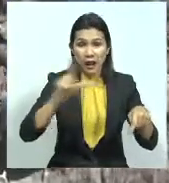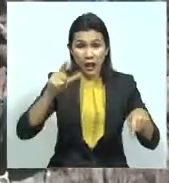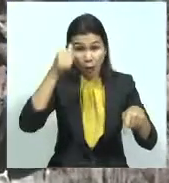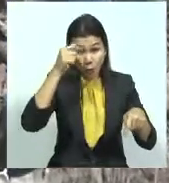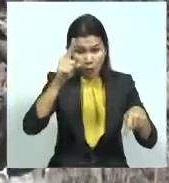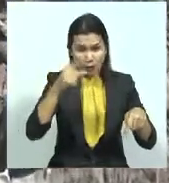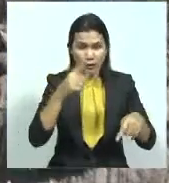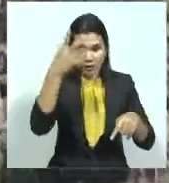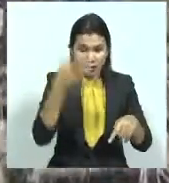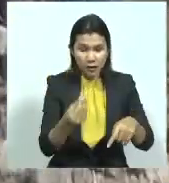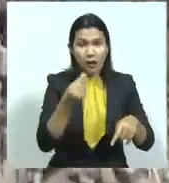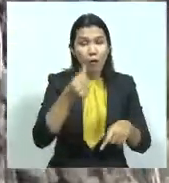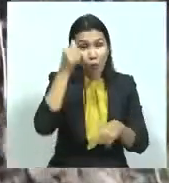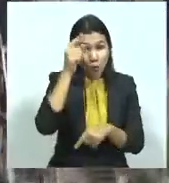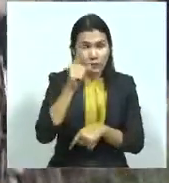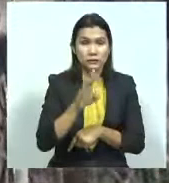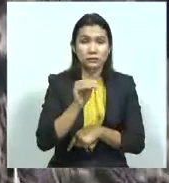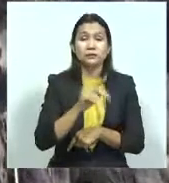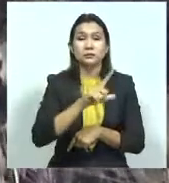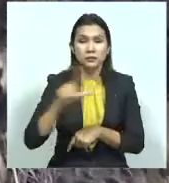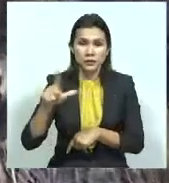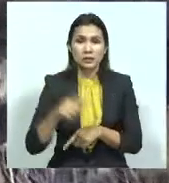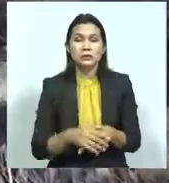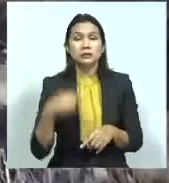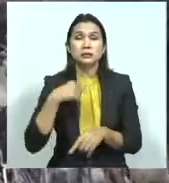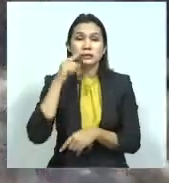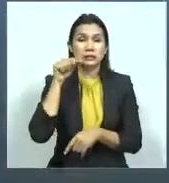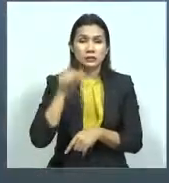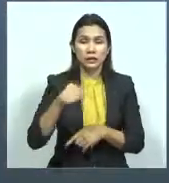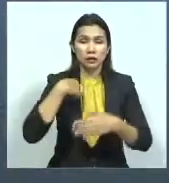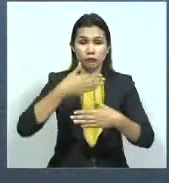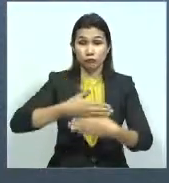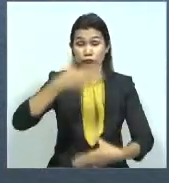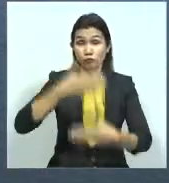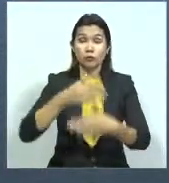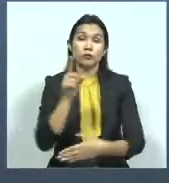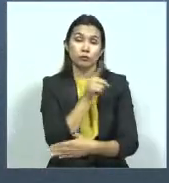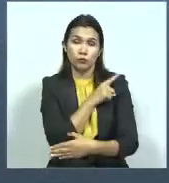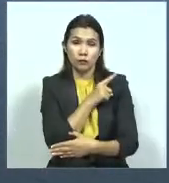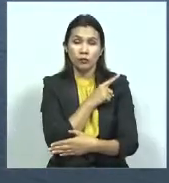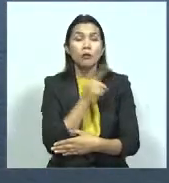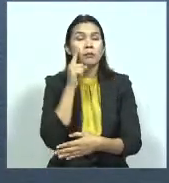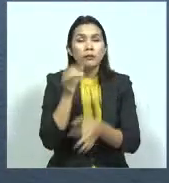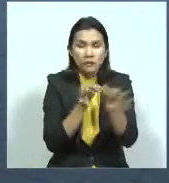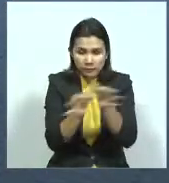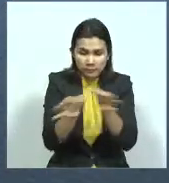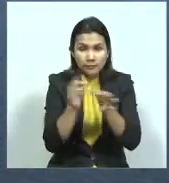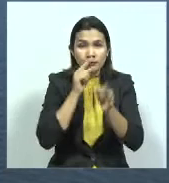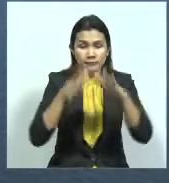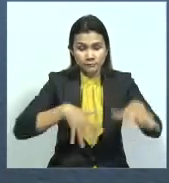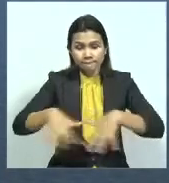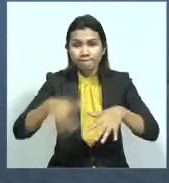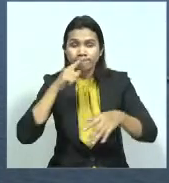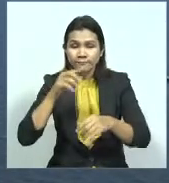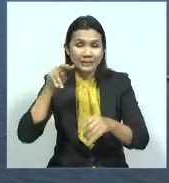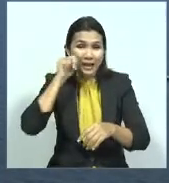หลือ40ล้านลูกบาศก์เมตรต่อวันซึ่งก็ได้สั่งการให้ชลประทานพื้นที่ไปทำความเข้าใจกับเกษตรกรในเรื่องของ